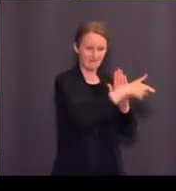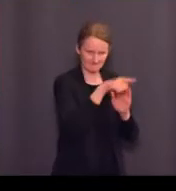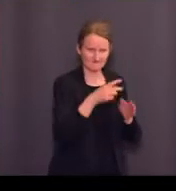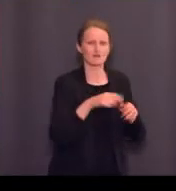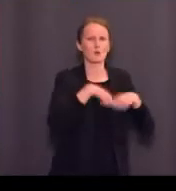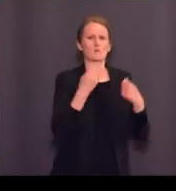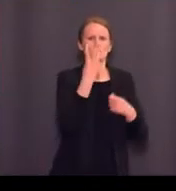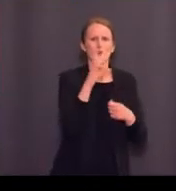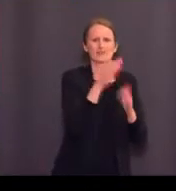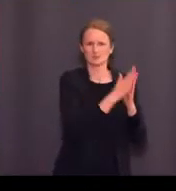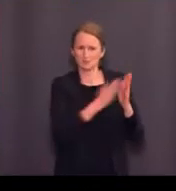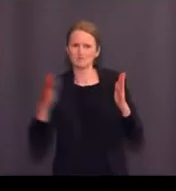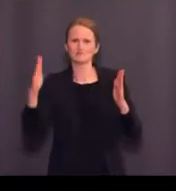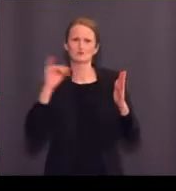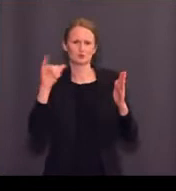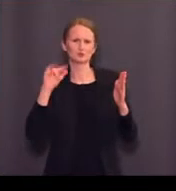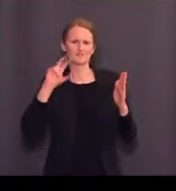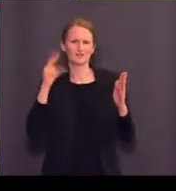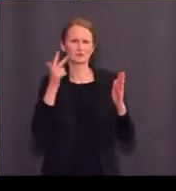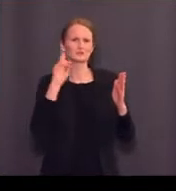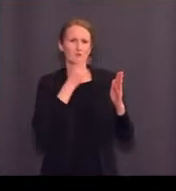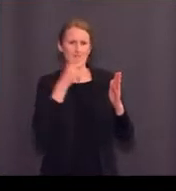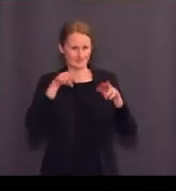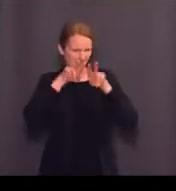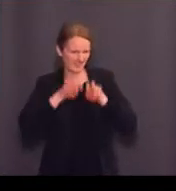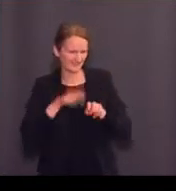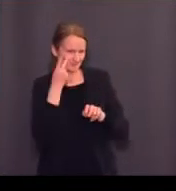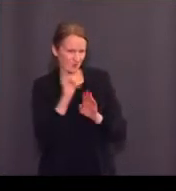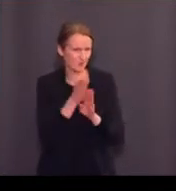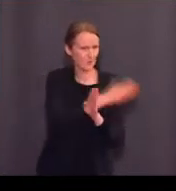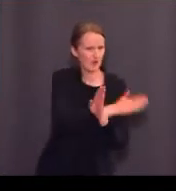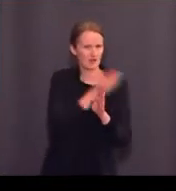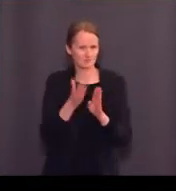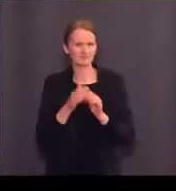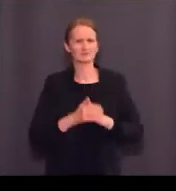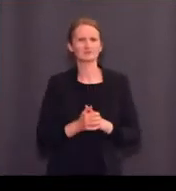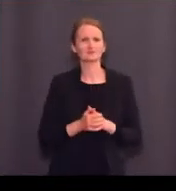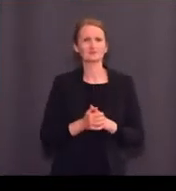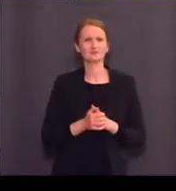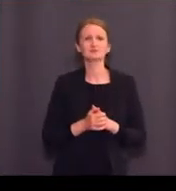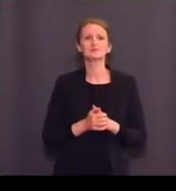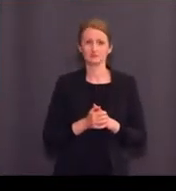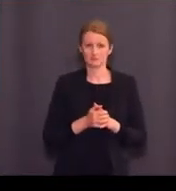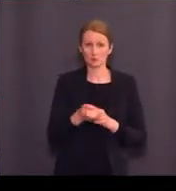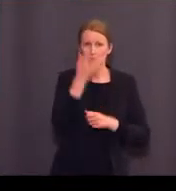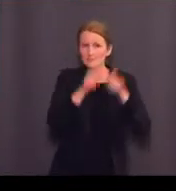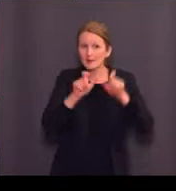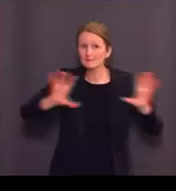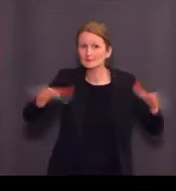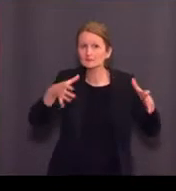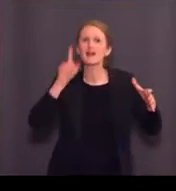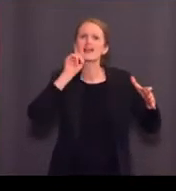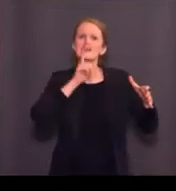Cette étude a été effectuée sur un nombre relativement considérable de personnes puisqu'il s'agit de 1285 élèves et